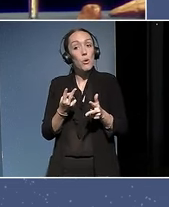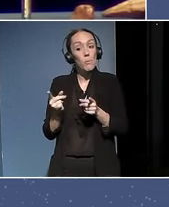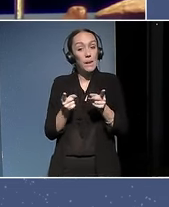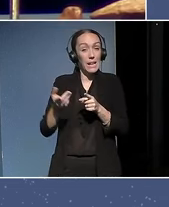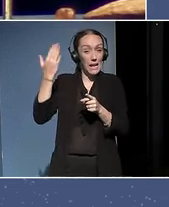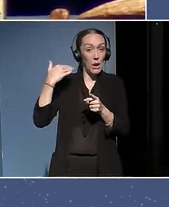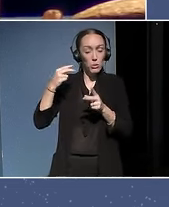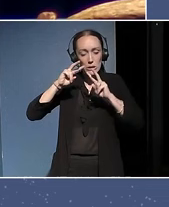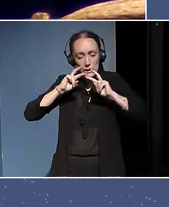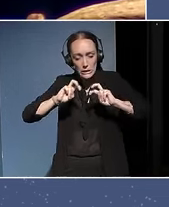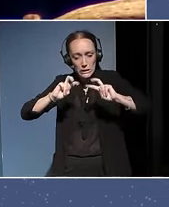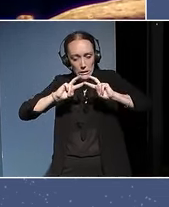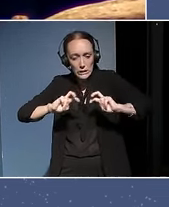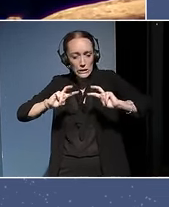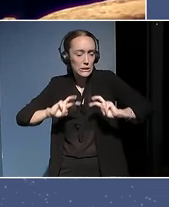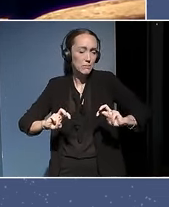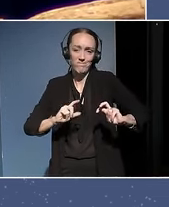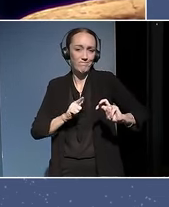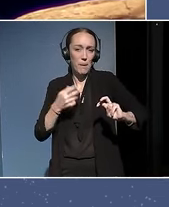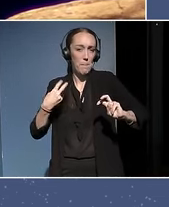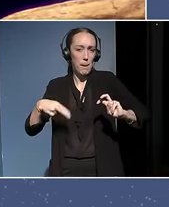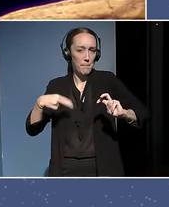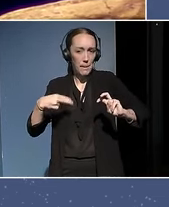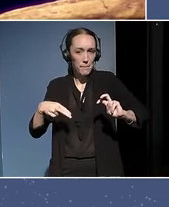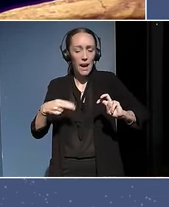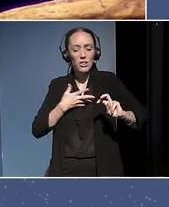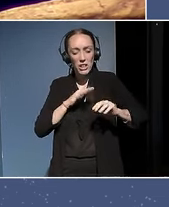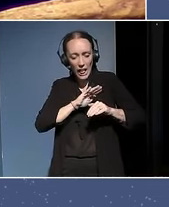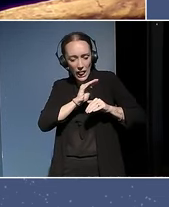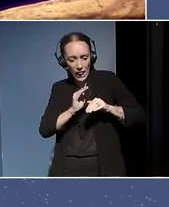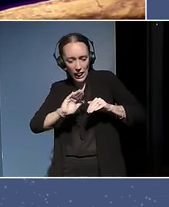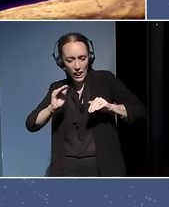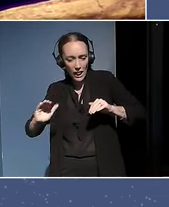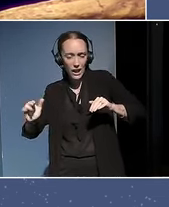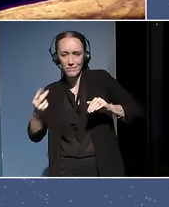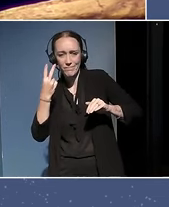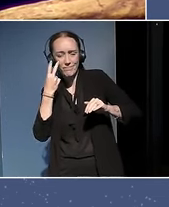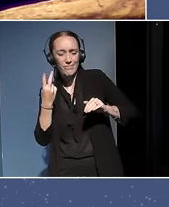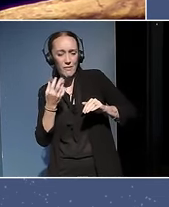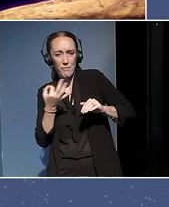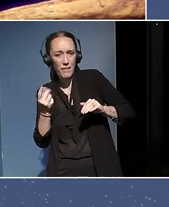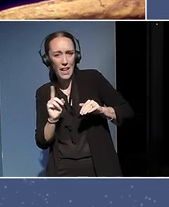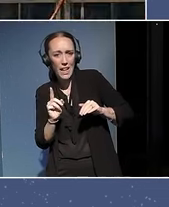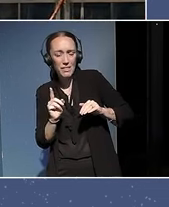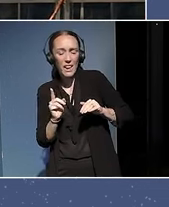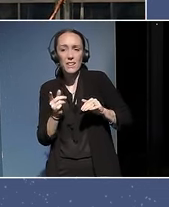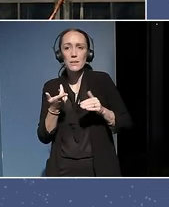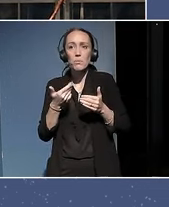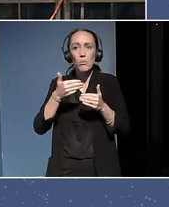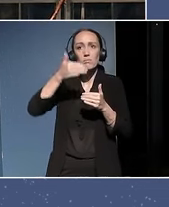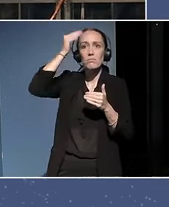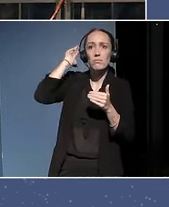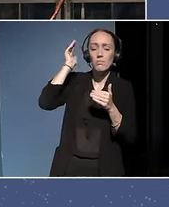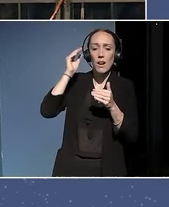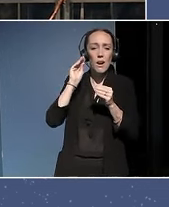ancora ricoperto di incrostazioni quindi non si capiva nemmeno se fosse la parte sopra del muso o la parte